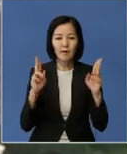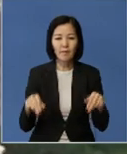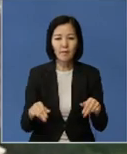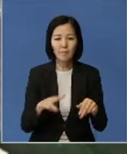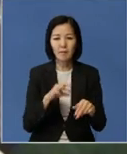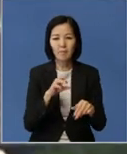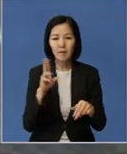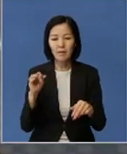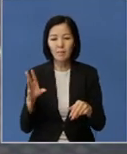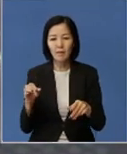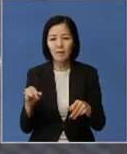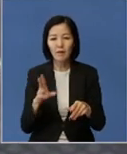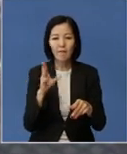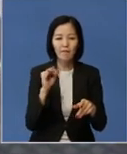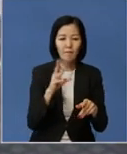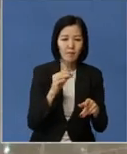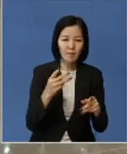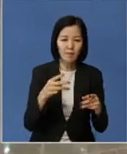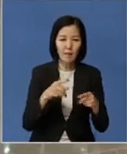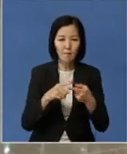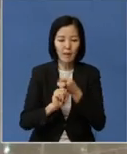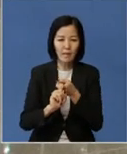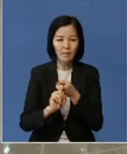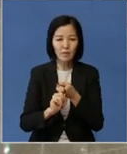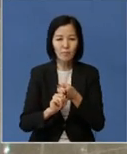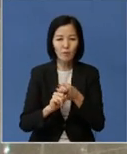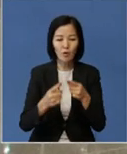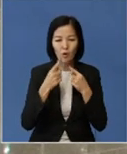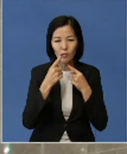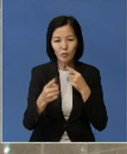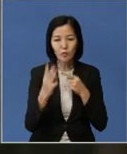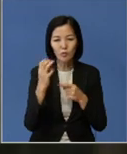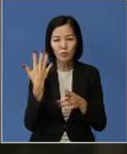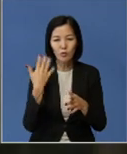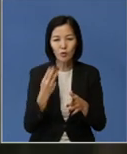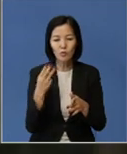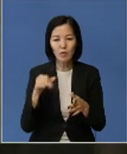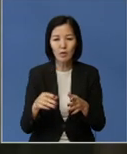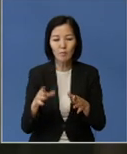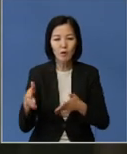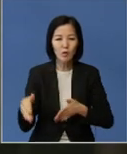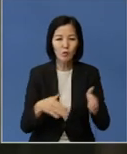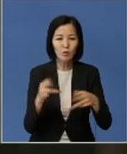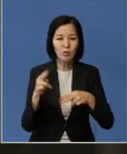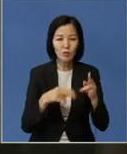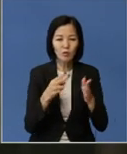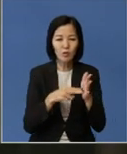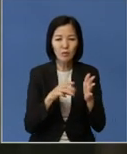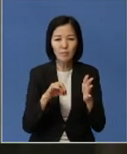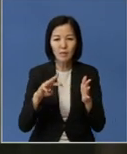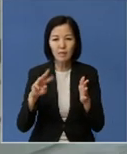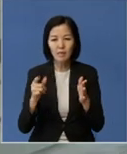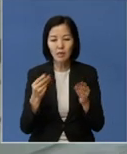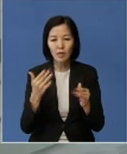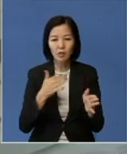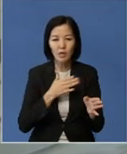Мединені Джидда портымен байланыстырып тұрады. Ұзындығы 450 шақырым. Бұл жолды салу үшін 7 миллиард доллардан астам